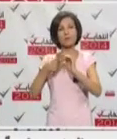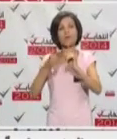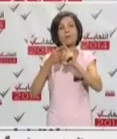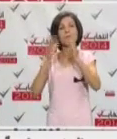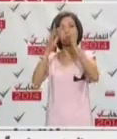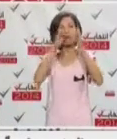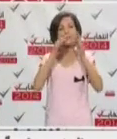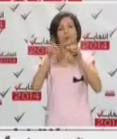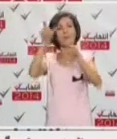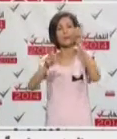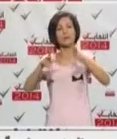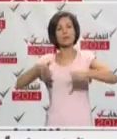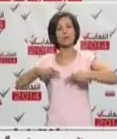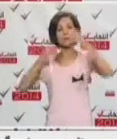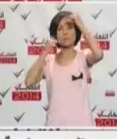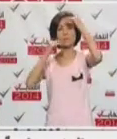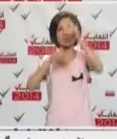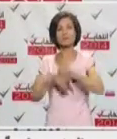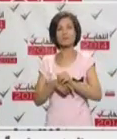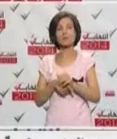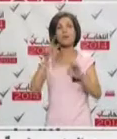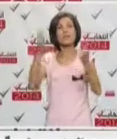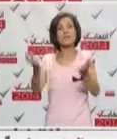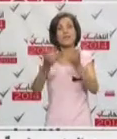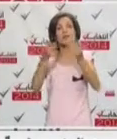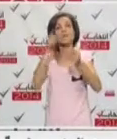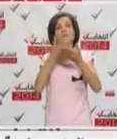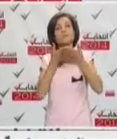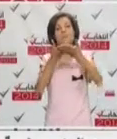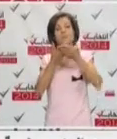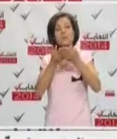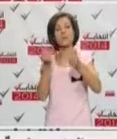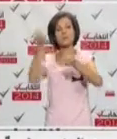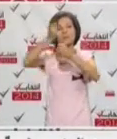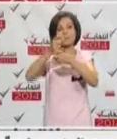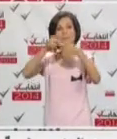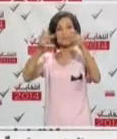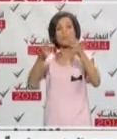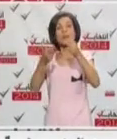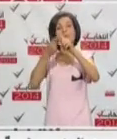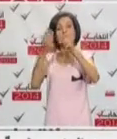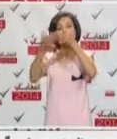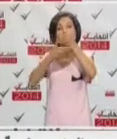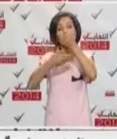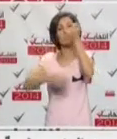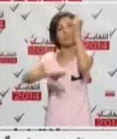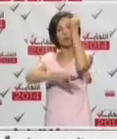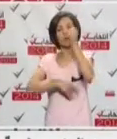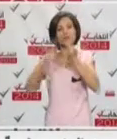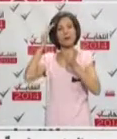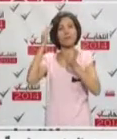بابنائنا في الجاليه التونسيه بالخارج لمساعدتهم على بعث مشاريع فلاحيه بالاساس